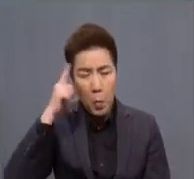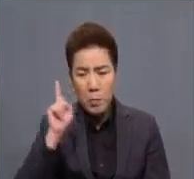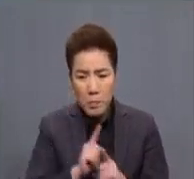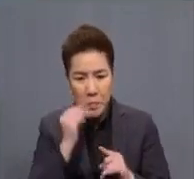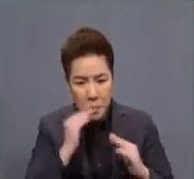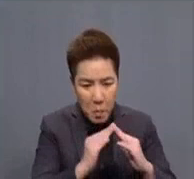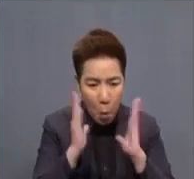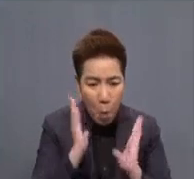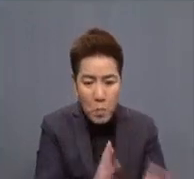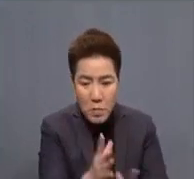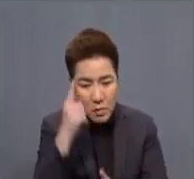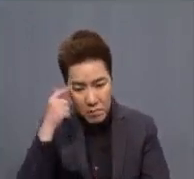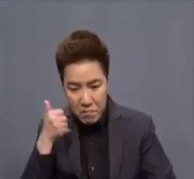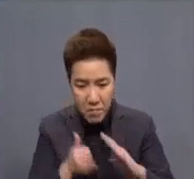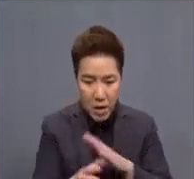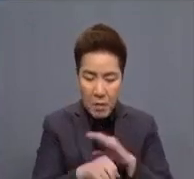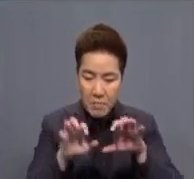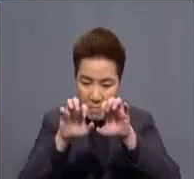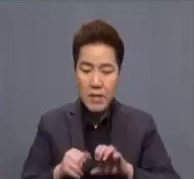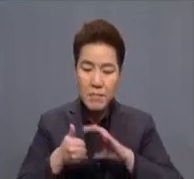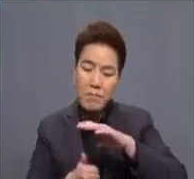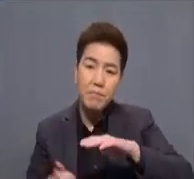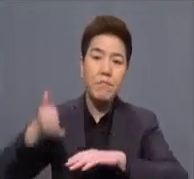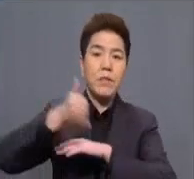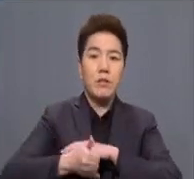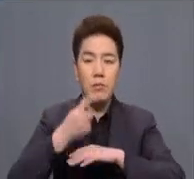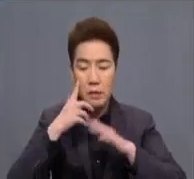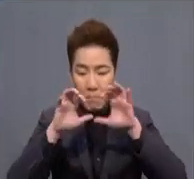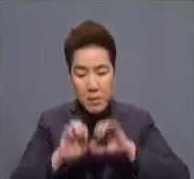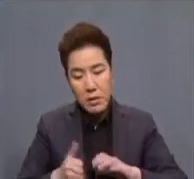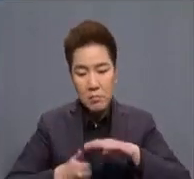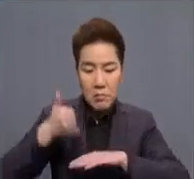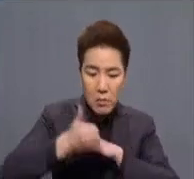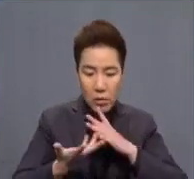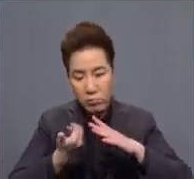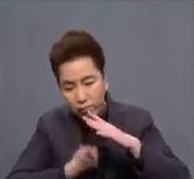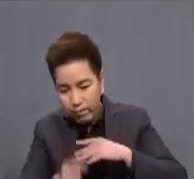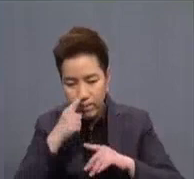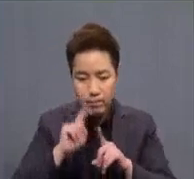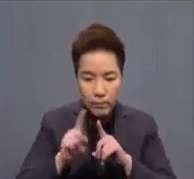ไหนไม่มีคนอยู่เนี่ยนะครับ นะ ปีนบ้างเข้าบ้างเนี่ยนะฮะ โอ้โห ได